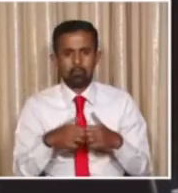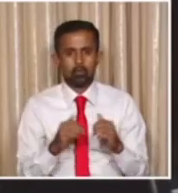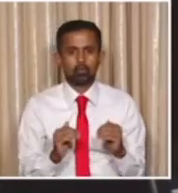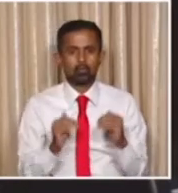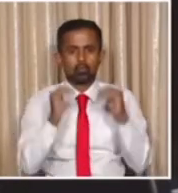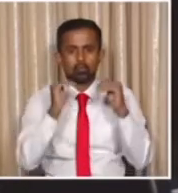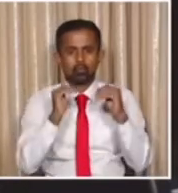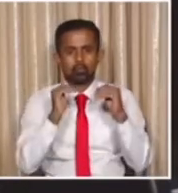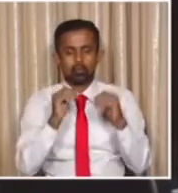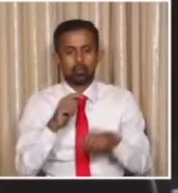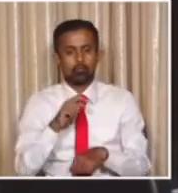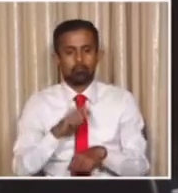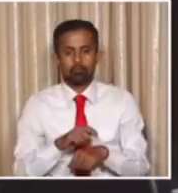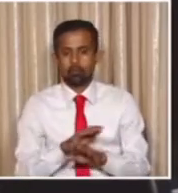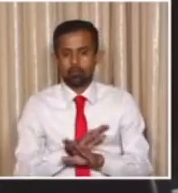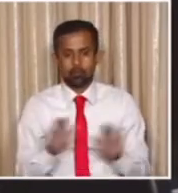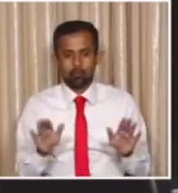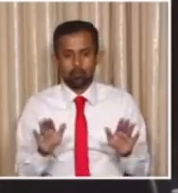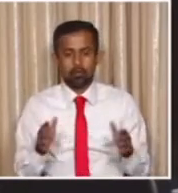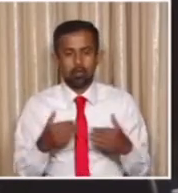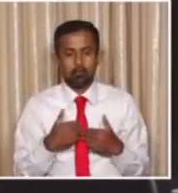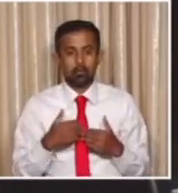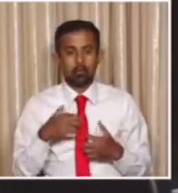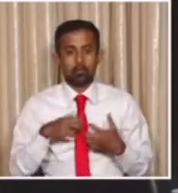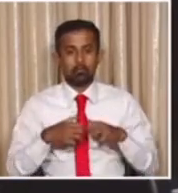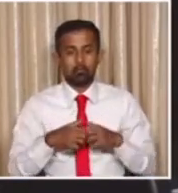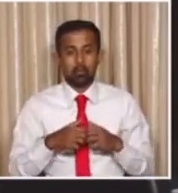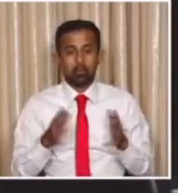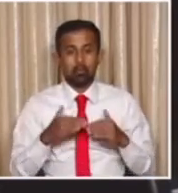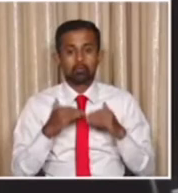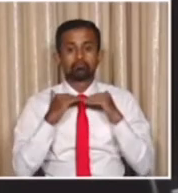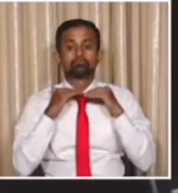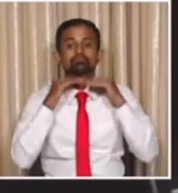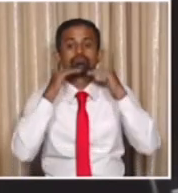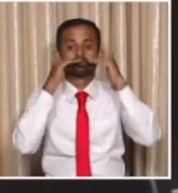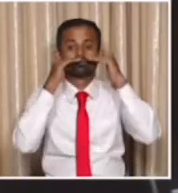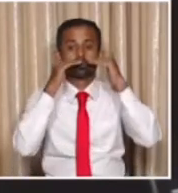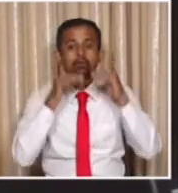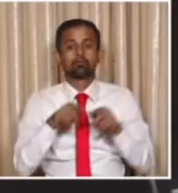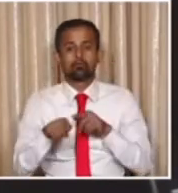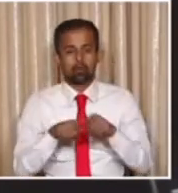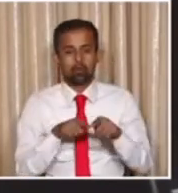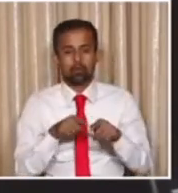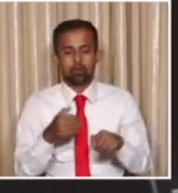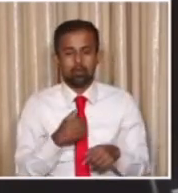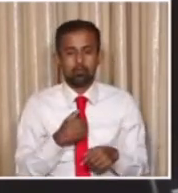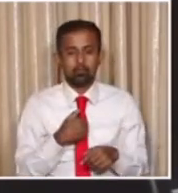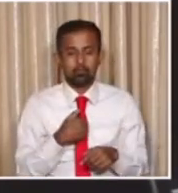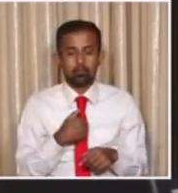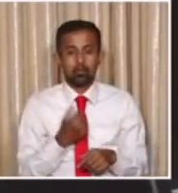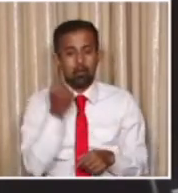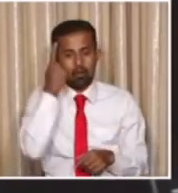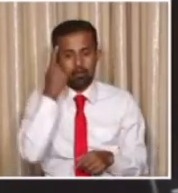ගොඩේීමේ අවස්ථාවට වඩා අපි ඉන්නේ අරුබුදයේ තවදුරටත් කරවටක් ගිලී යාමේ අවධිය කියන එක තමයි අපේ